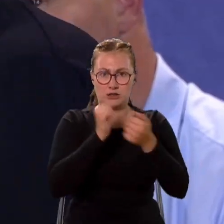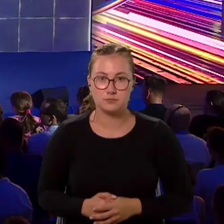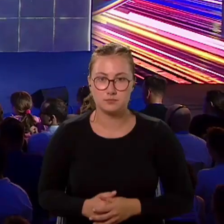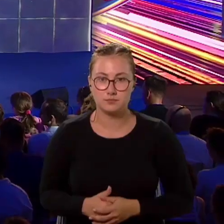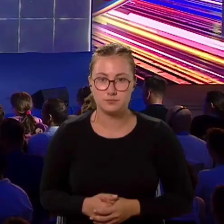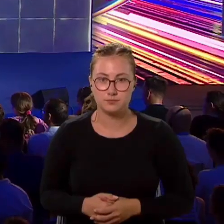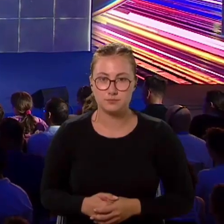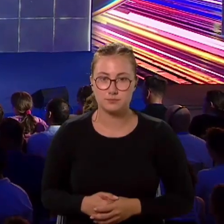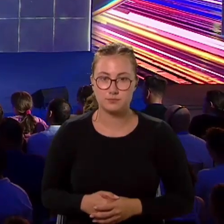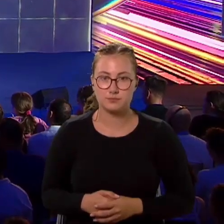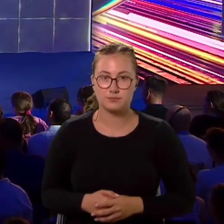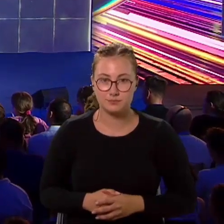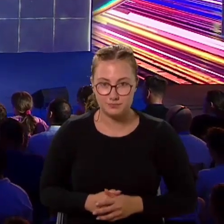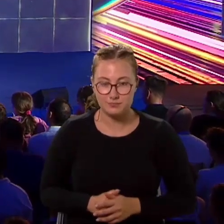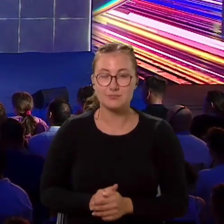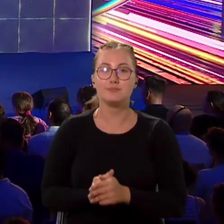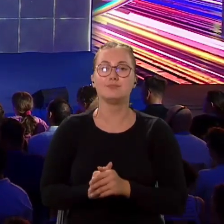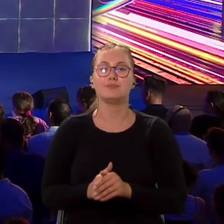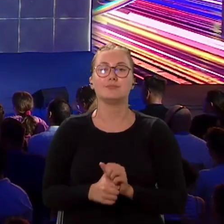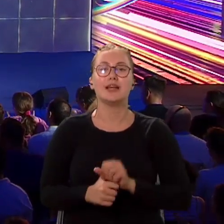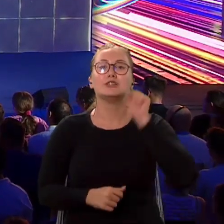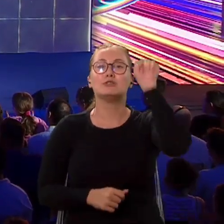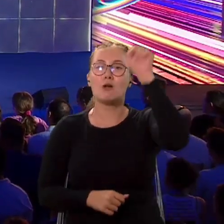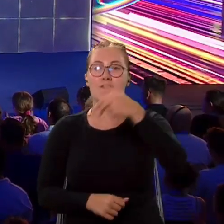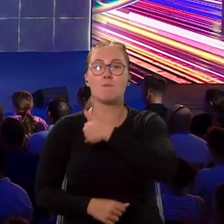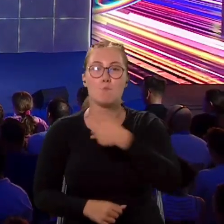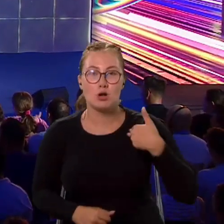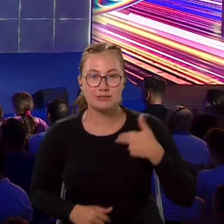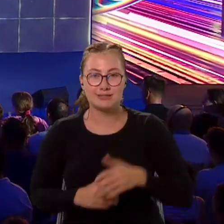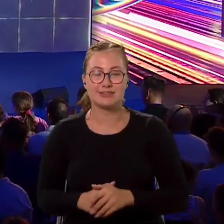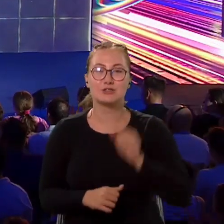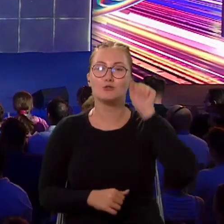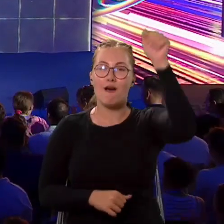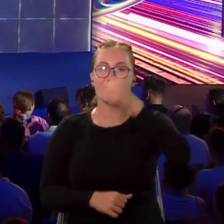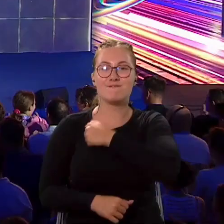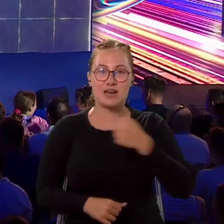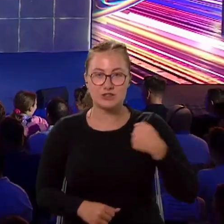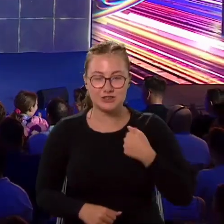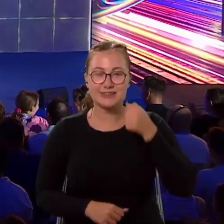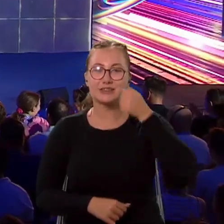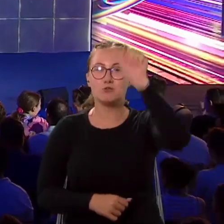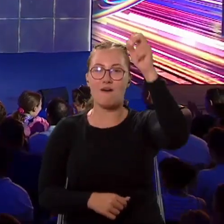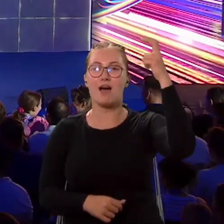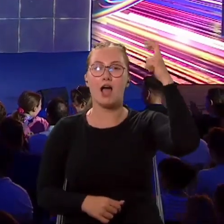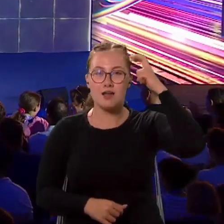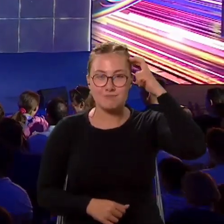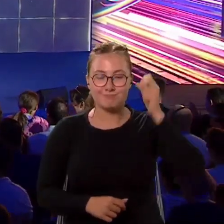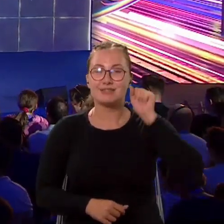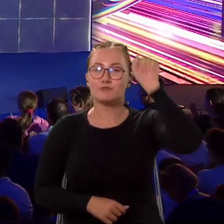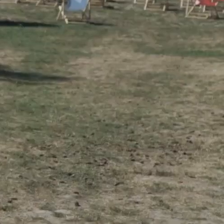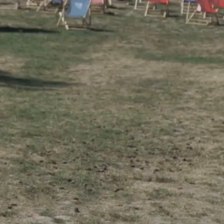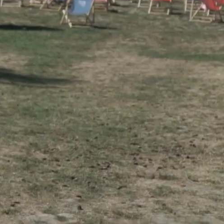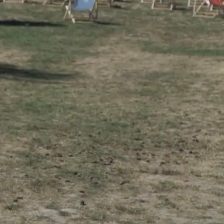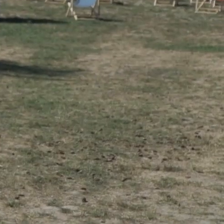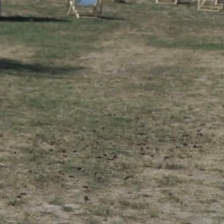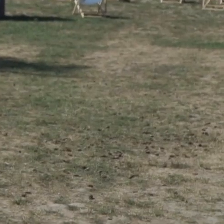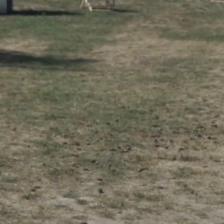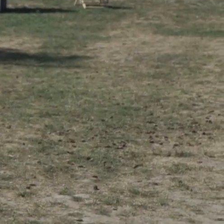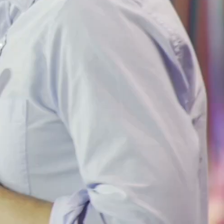Ukrainie. Sława Polsce. Sława Warszawie. Sława Ukrainie. Sława Kijowu. Sława Ukrainie.